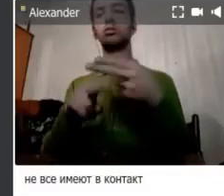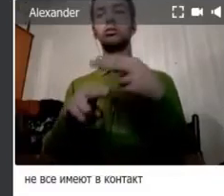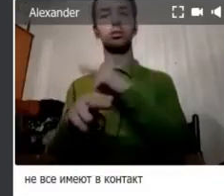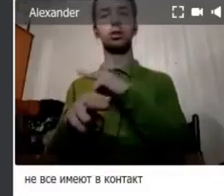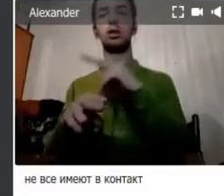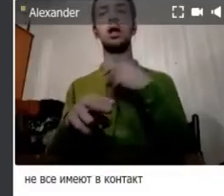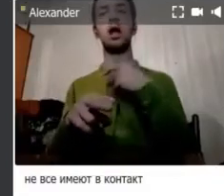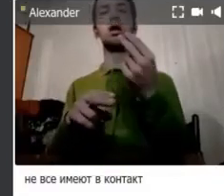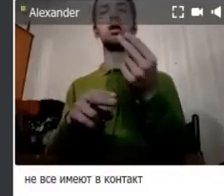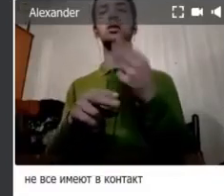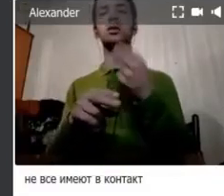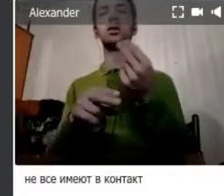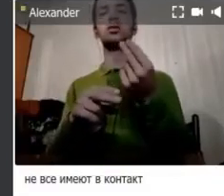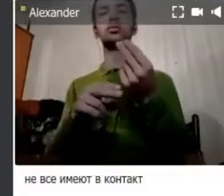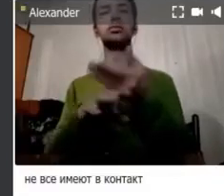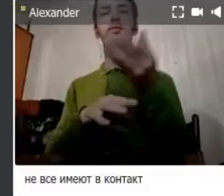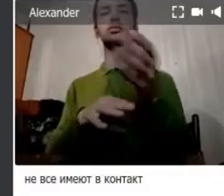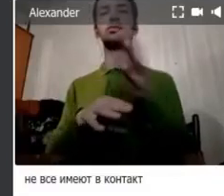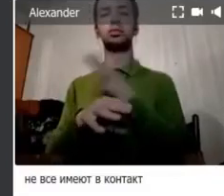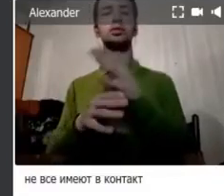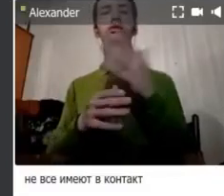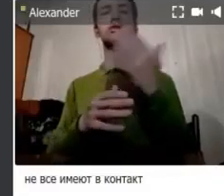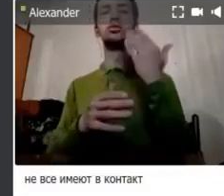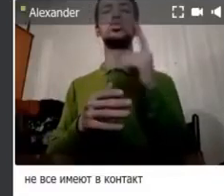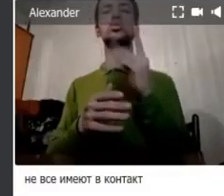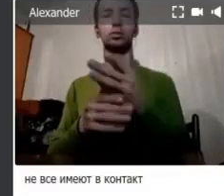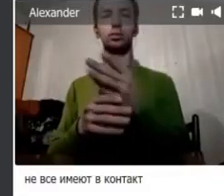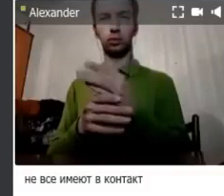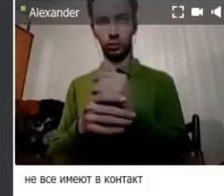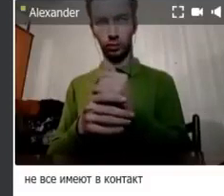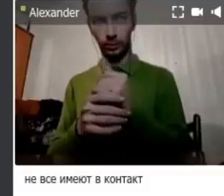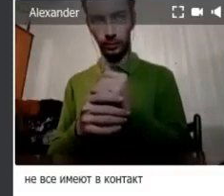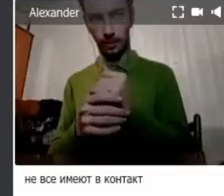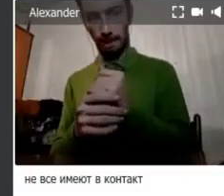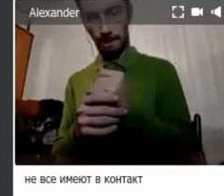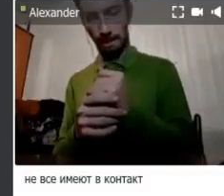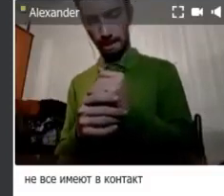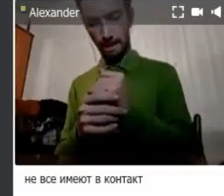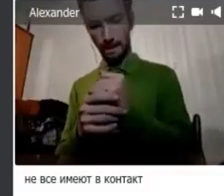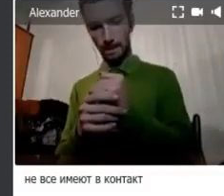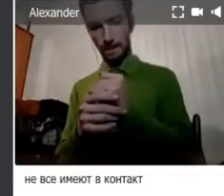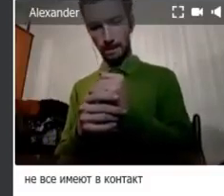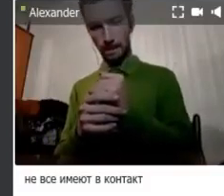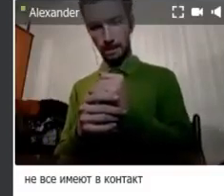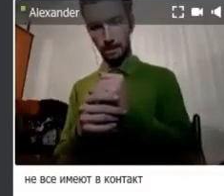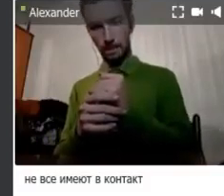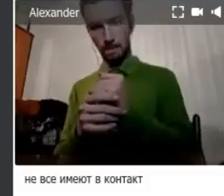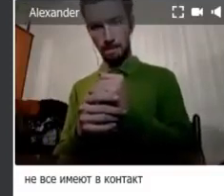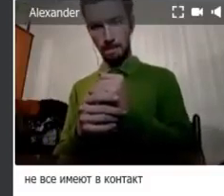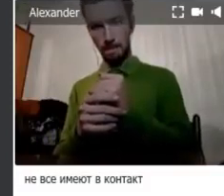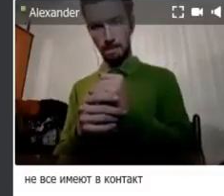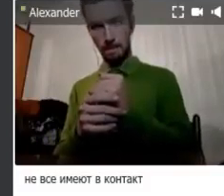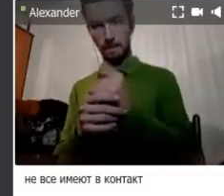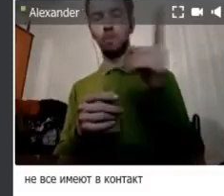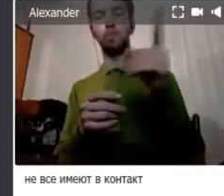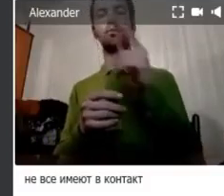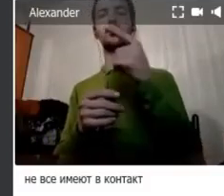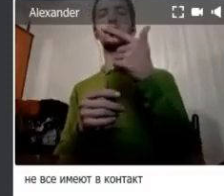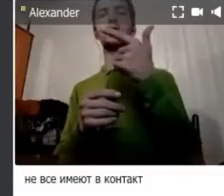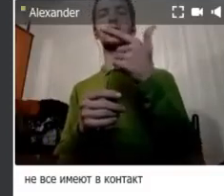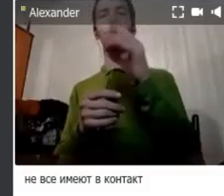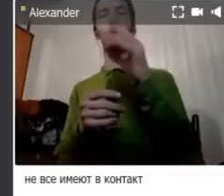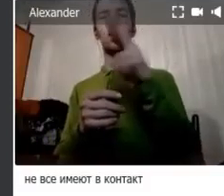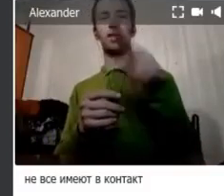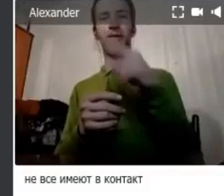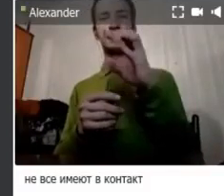золотыми слитками и программу с ценными бумагами. Это две разные программы. Итак, если вы делаете предоплату за Gold